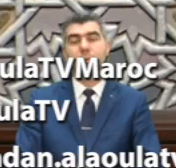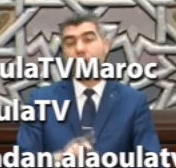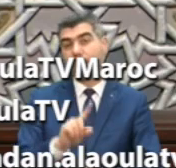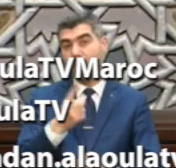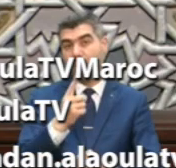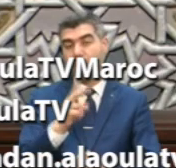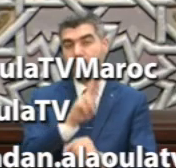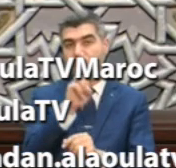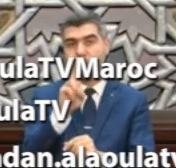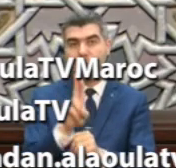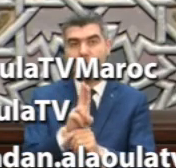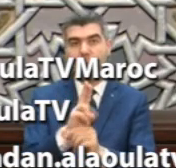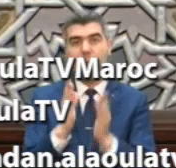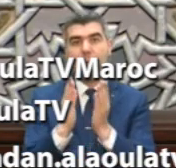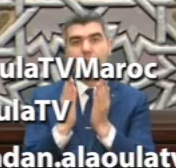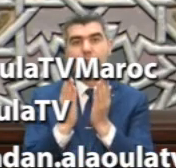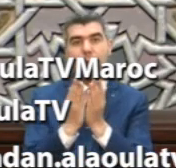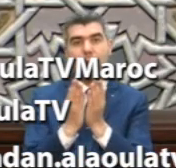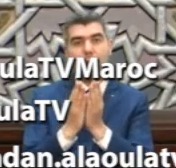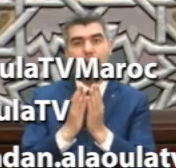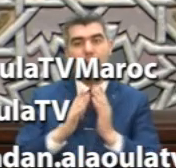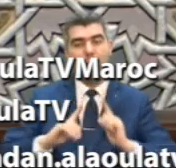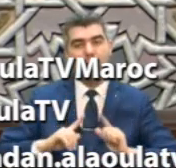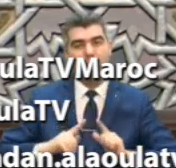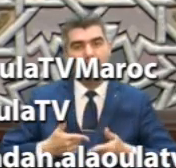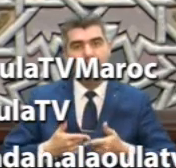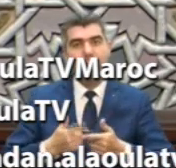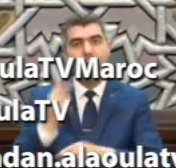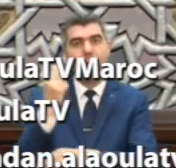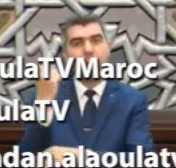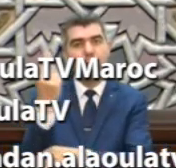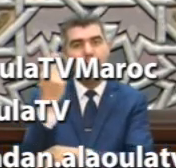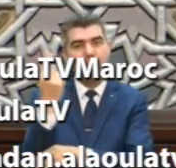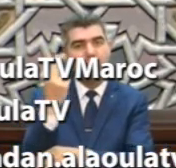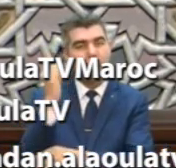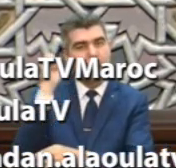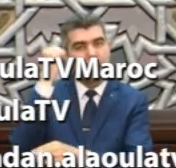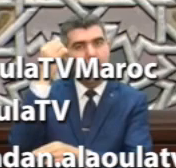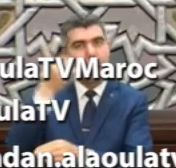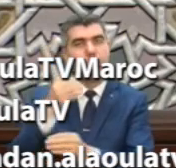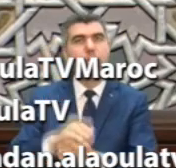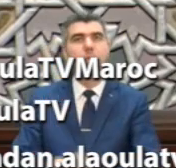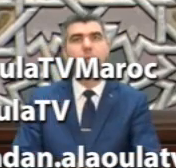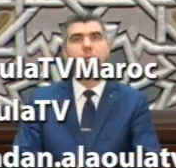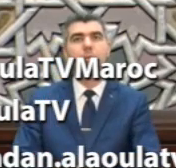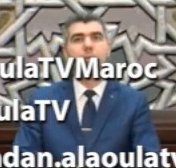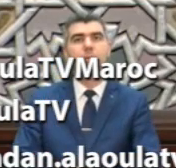ونستهلها بقطاع التربية الوطنية والتكوين المهني والتعليم العالي والبحث العلمي.